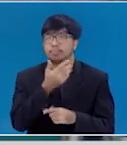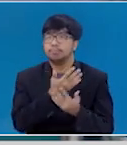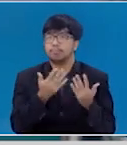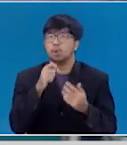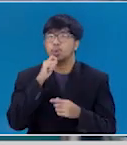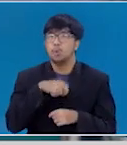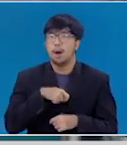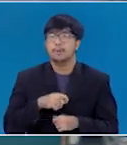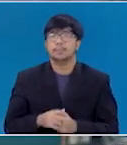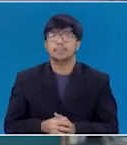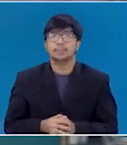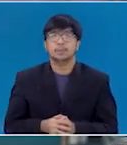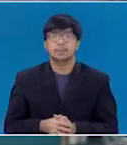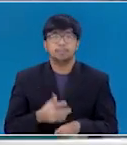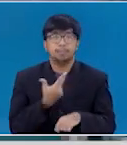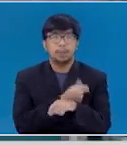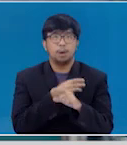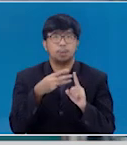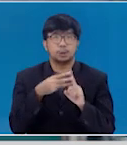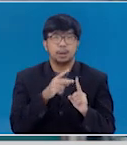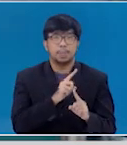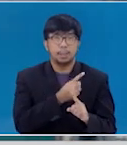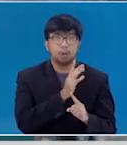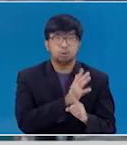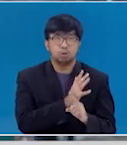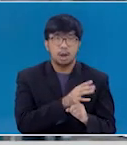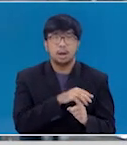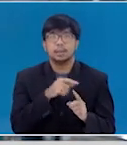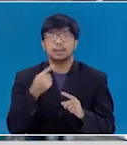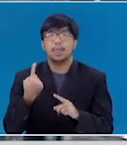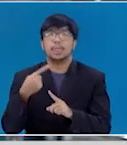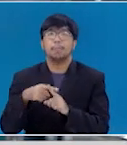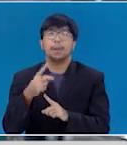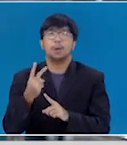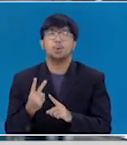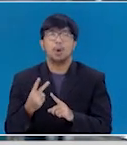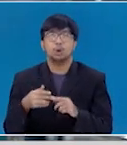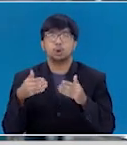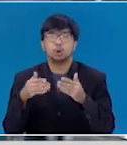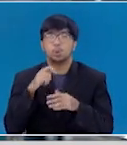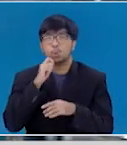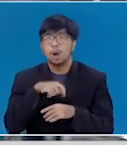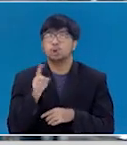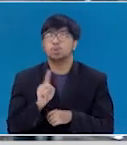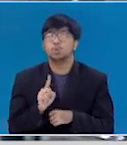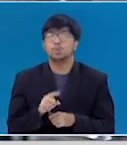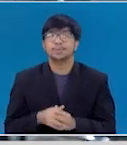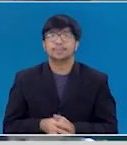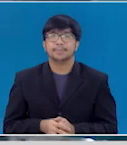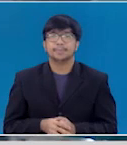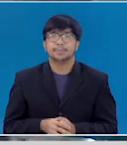setelah booster pertama untuk lansia 60 tahun ke atas. Dan untuk ini, Puskesmas Palmerah ini pun juga apakah menyediakan